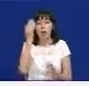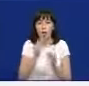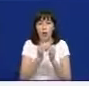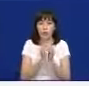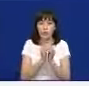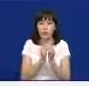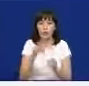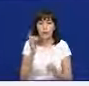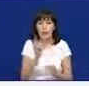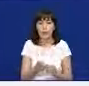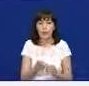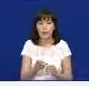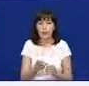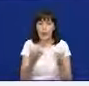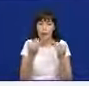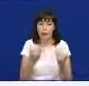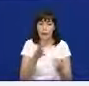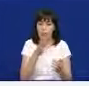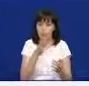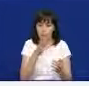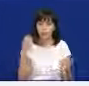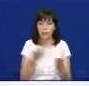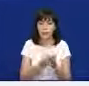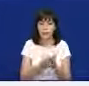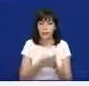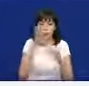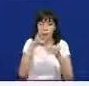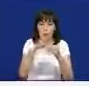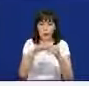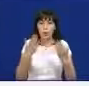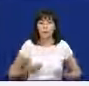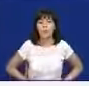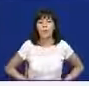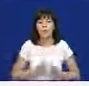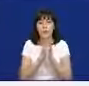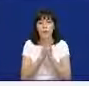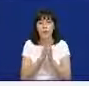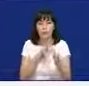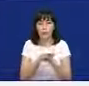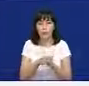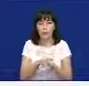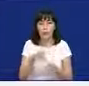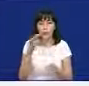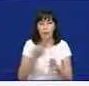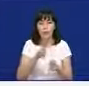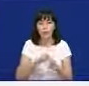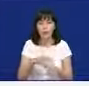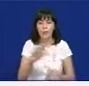адамын. И қазірге дейін жасайым, түнді өмірім құлшылықпен өтеді. Сондықтан